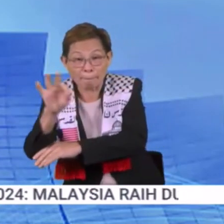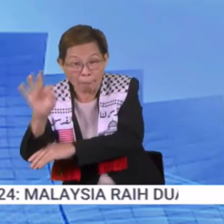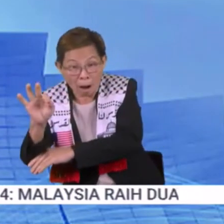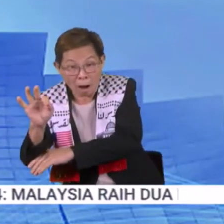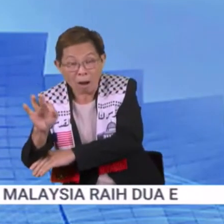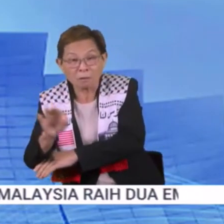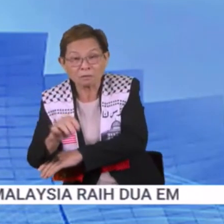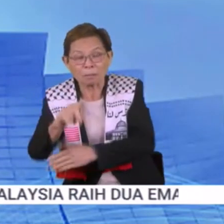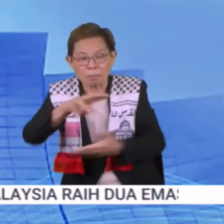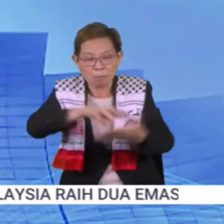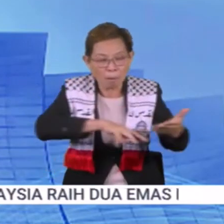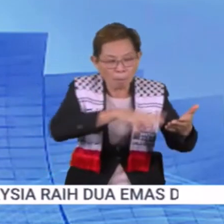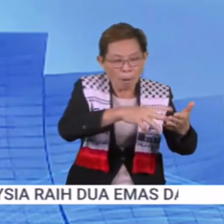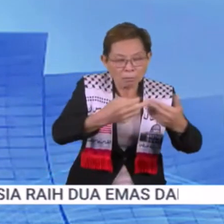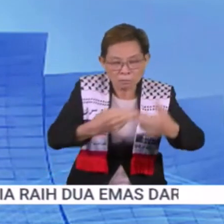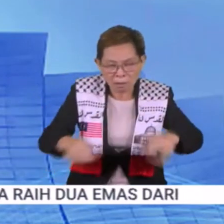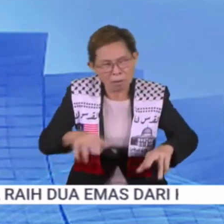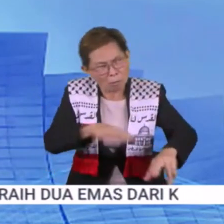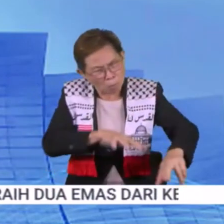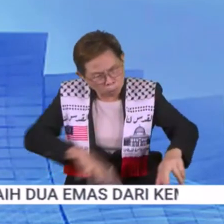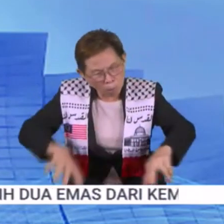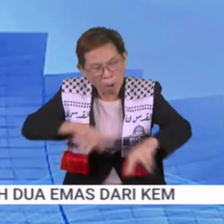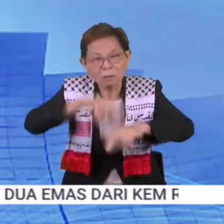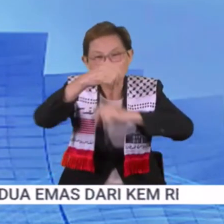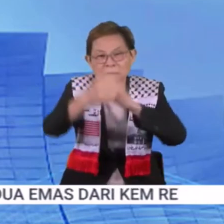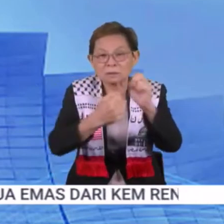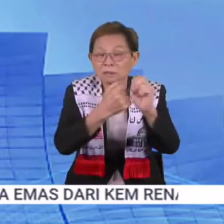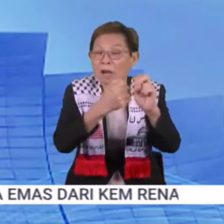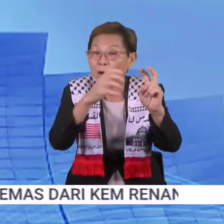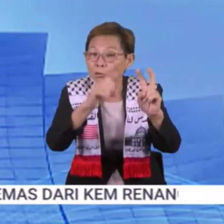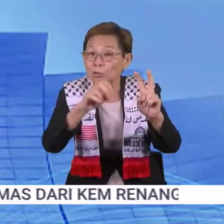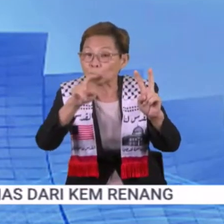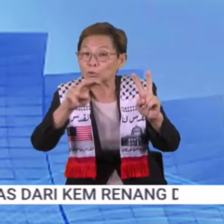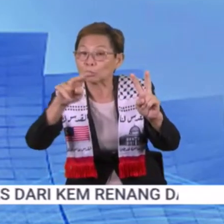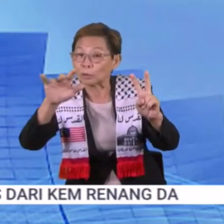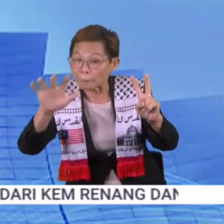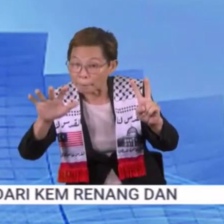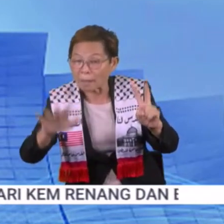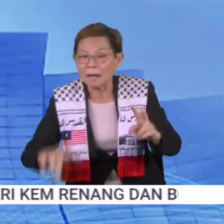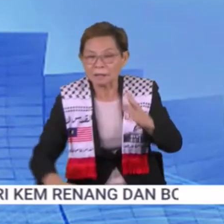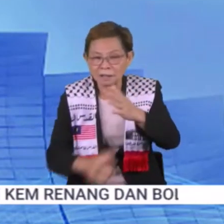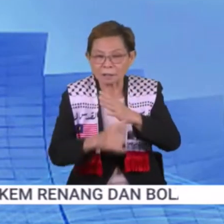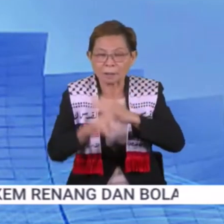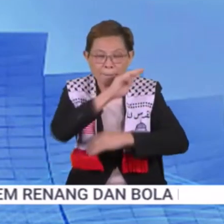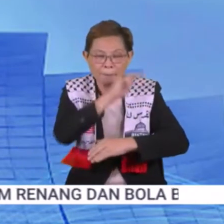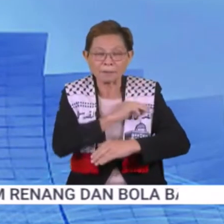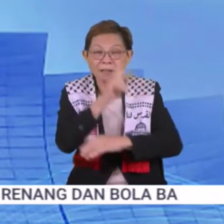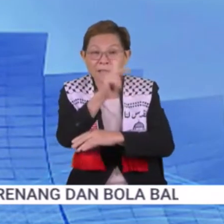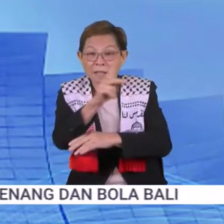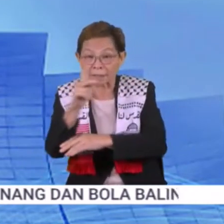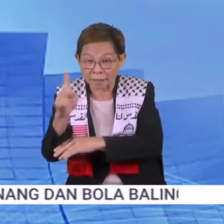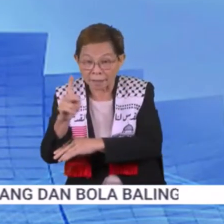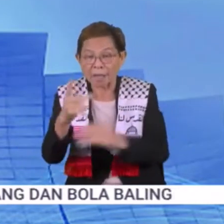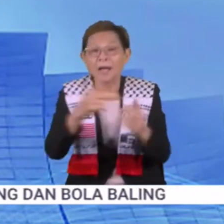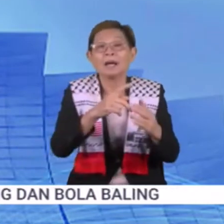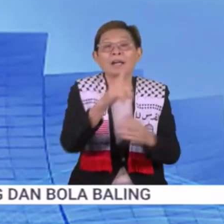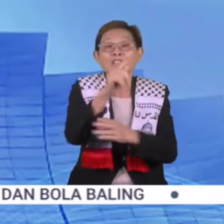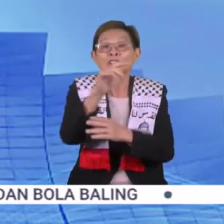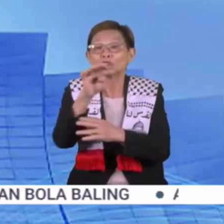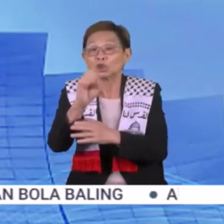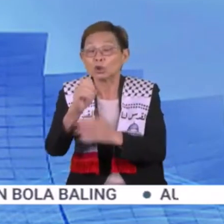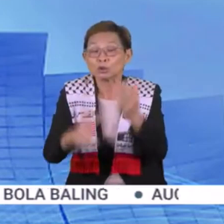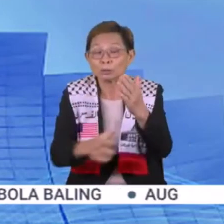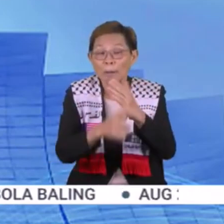NG 999 yang dijadual dilancar selewat-lewatnya tahun depan. Menurut Timbalan Menteri Komunikasi Tony Ching, inisiatif baru